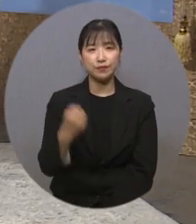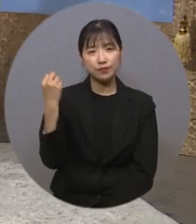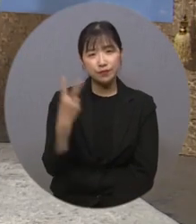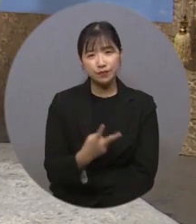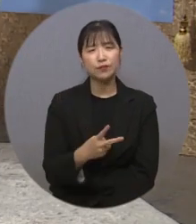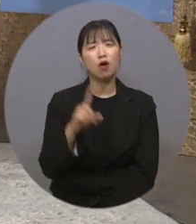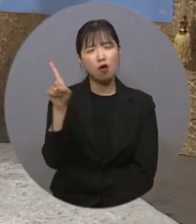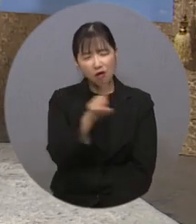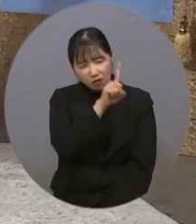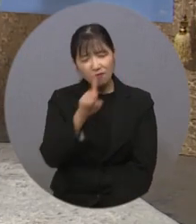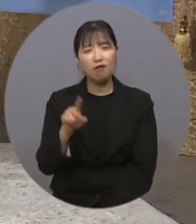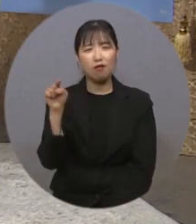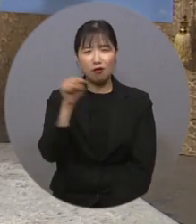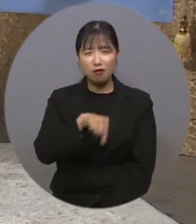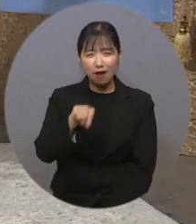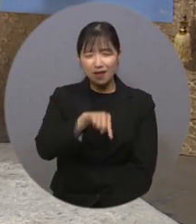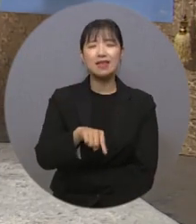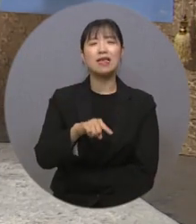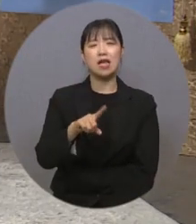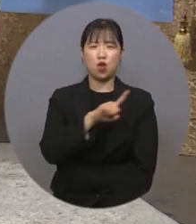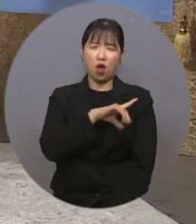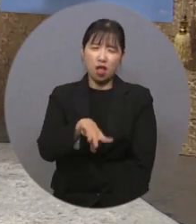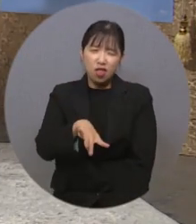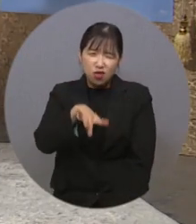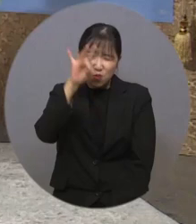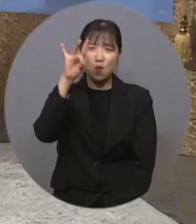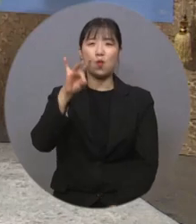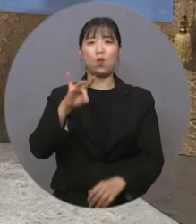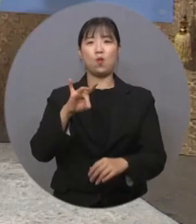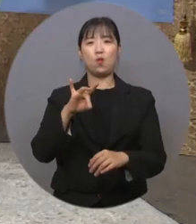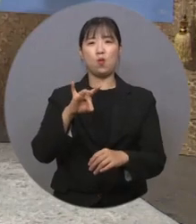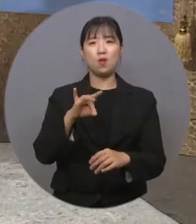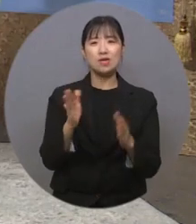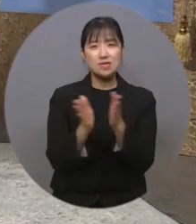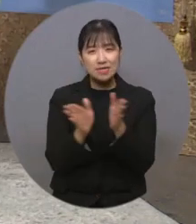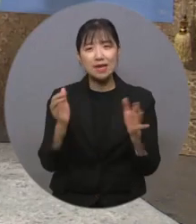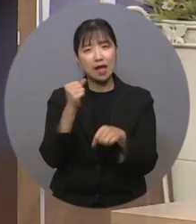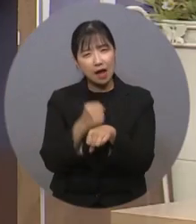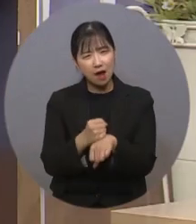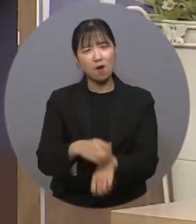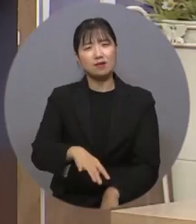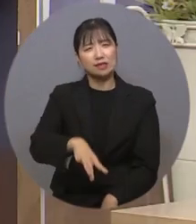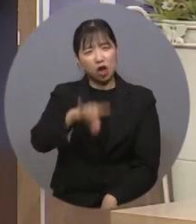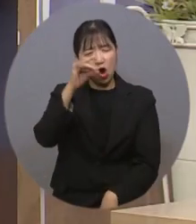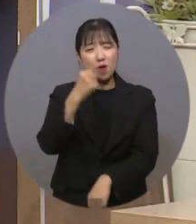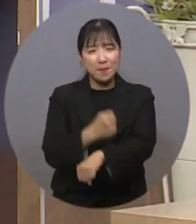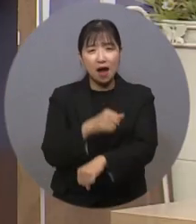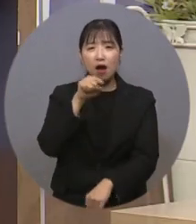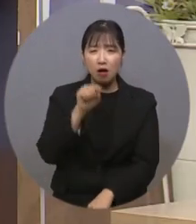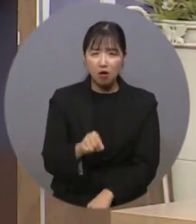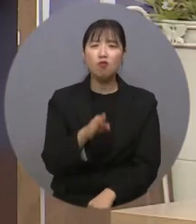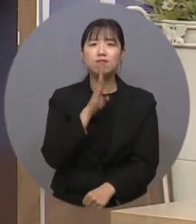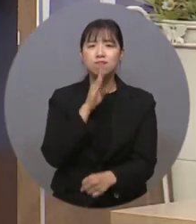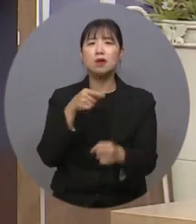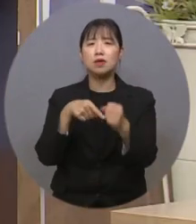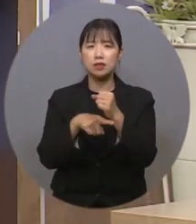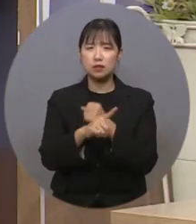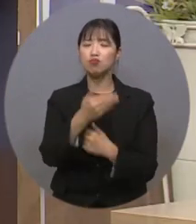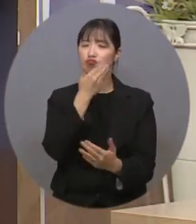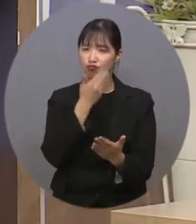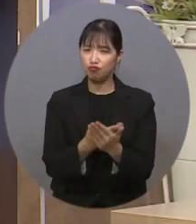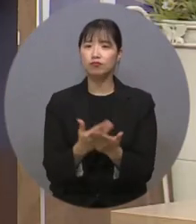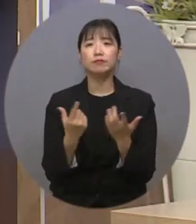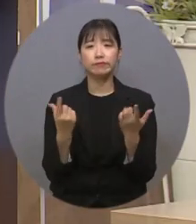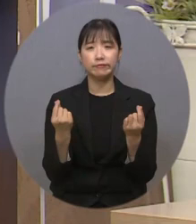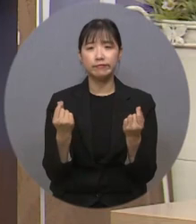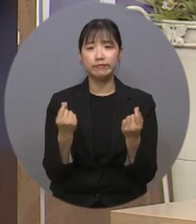어떤 것이든지 이 최초로 어떤 것을 시행하고 또 항상 처음 시행을 한다는 것은 굉장히 대단한 의미가 있는